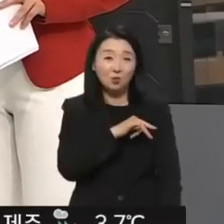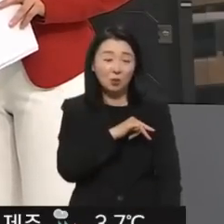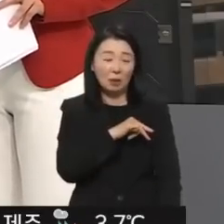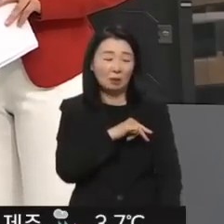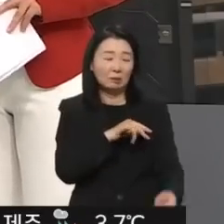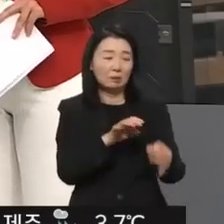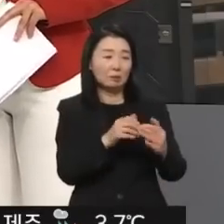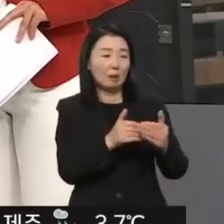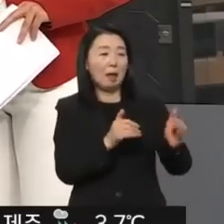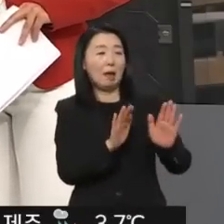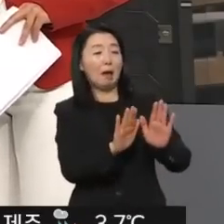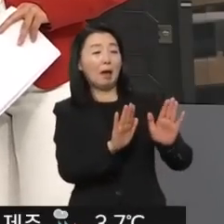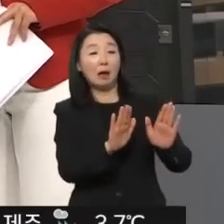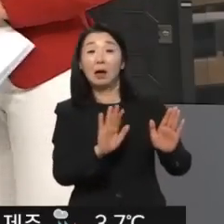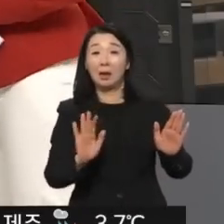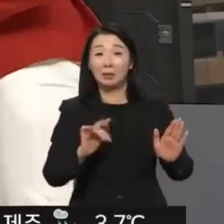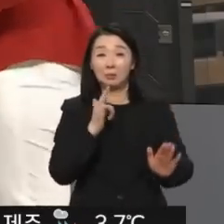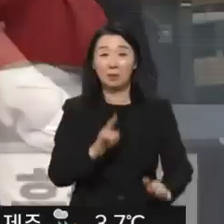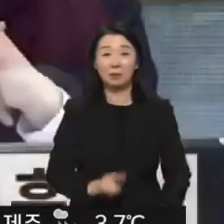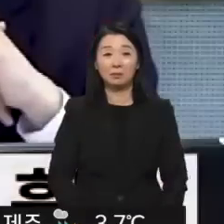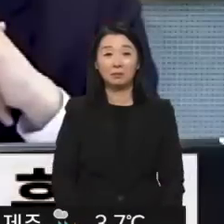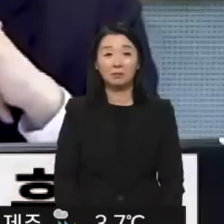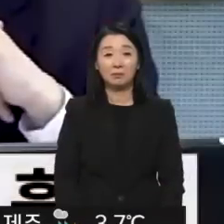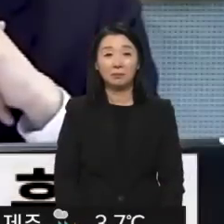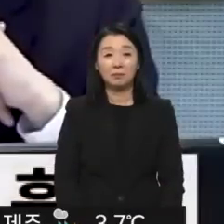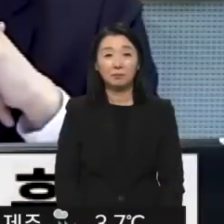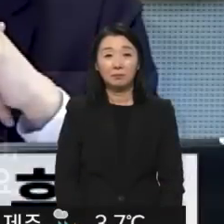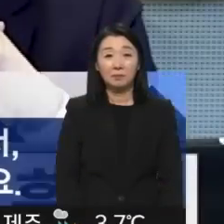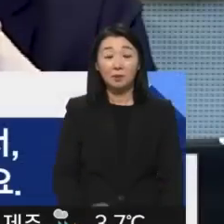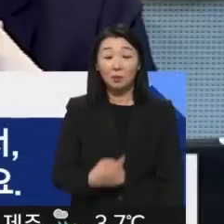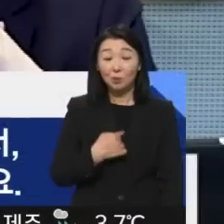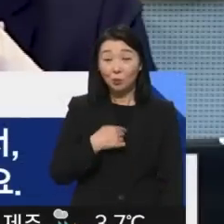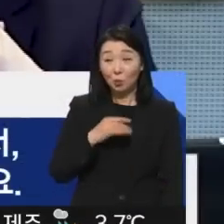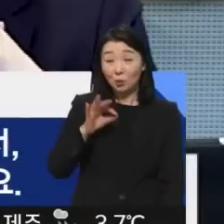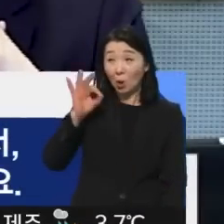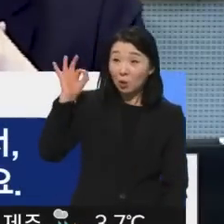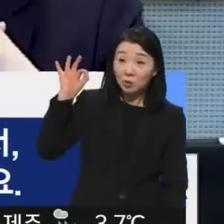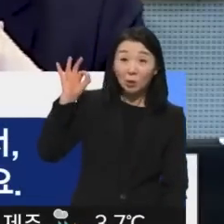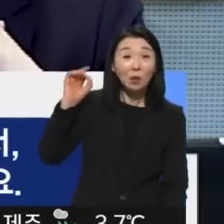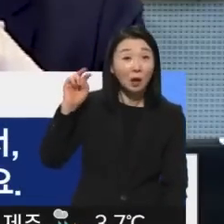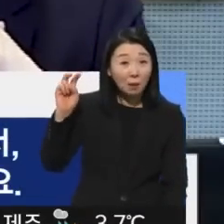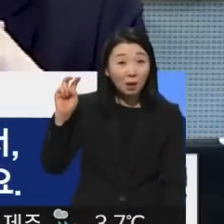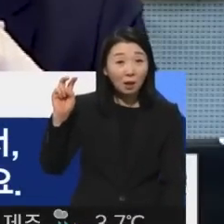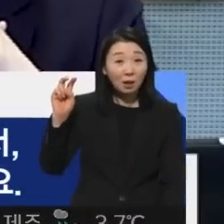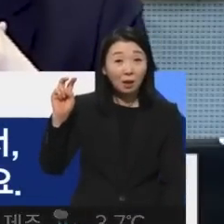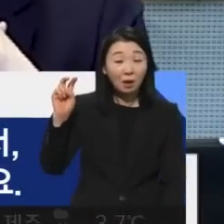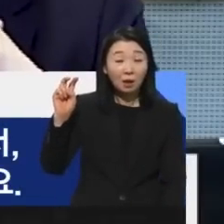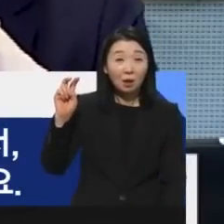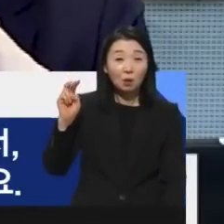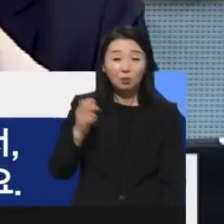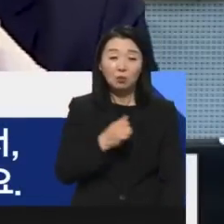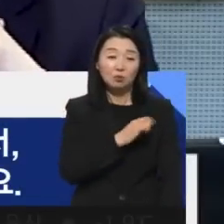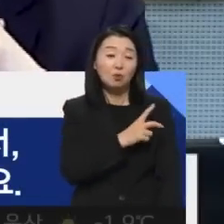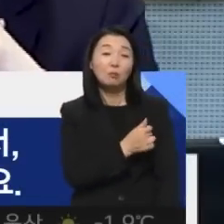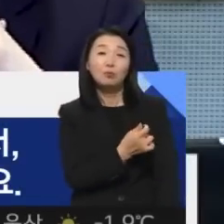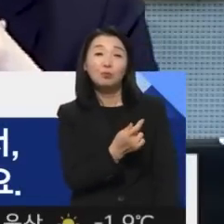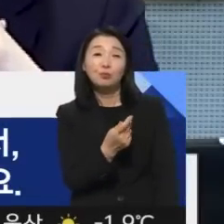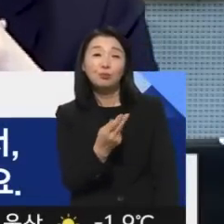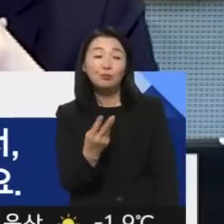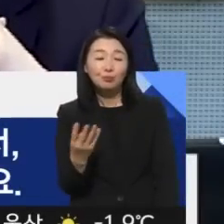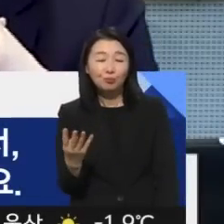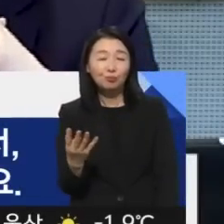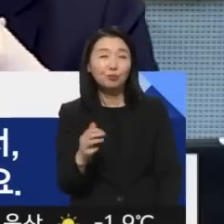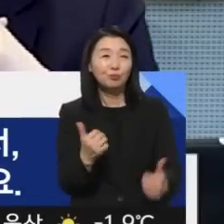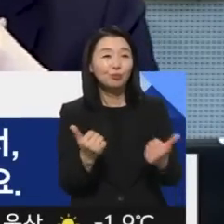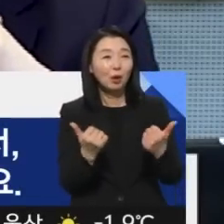거리두기설 금시초문이라고 했습니다. 저도 한 열흘 전인가 우리 저 몇 분 의원들하고 여의도에 점심도